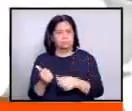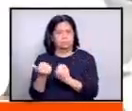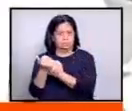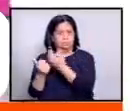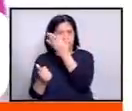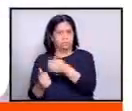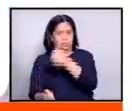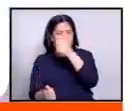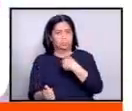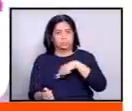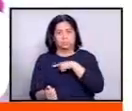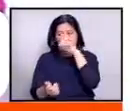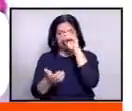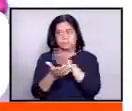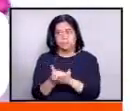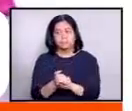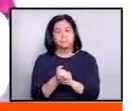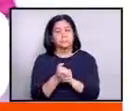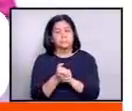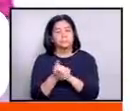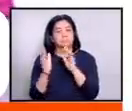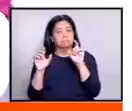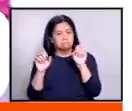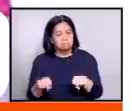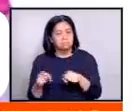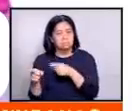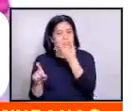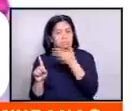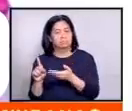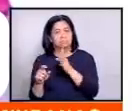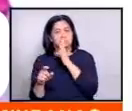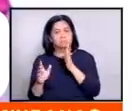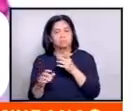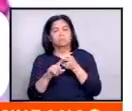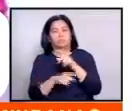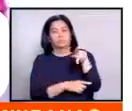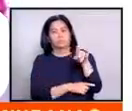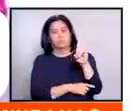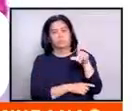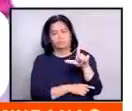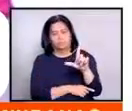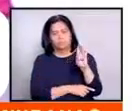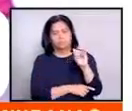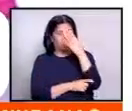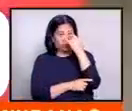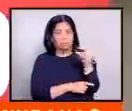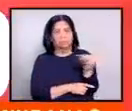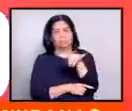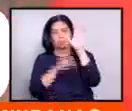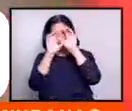mananalo. We believe na dapat magiging speaker ay sa PDP rin dahil ang pating Pangulo ay